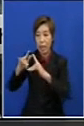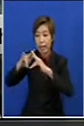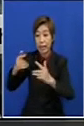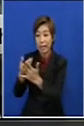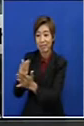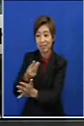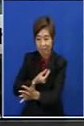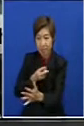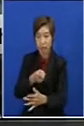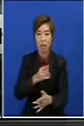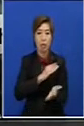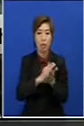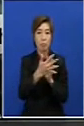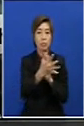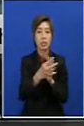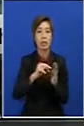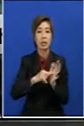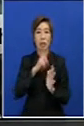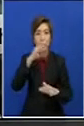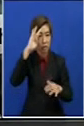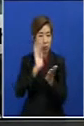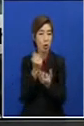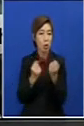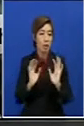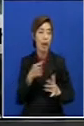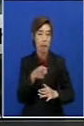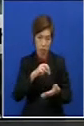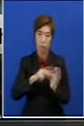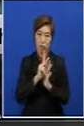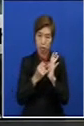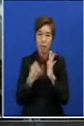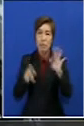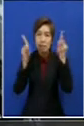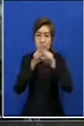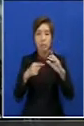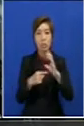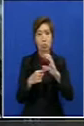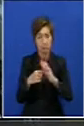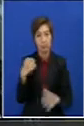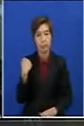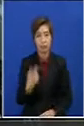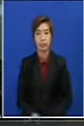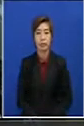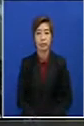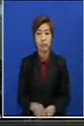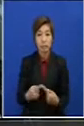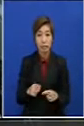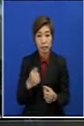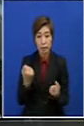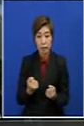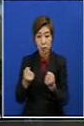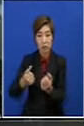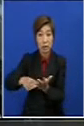ก่อเหตุอาชญากรรมประเภทหนึ่งซึ่งเคยเป็นคดีความมาแล้วในหลายพื้นที่เช่นจังหวัดชลบุรีปลายทางของรถที่เข้าสู่ระบบจำน